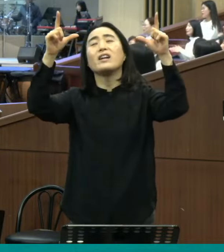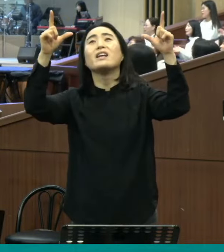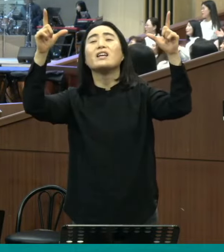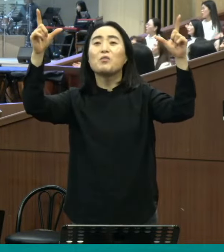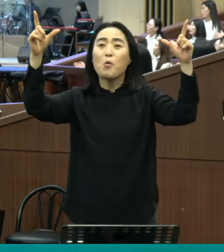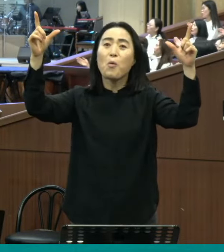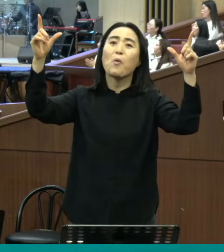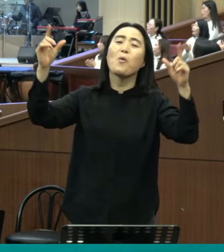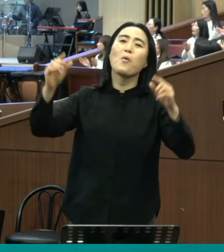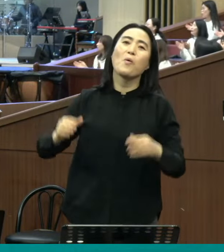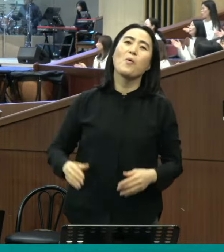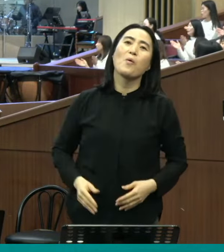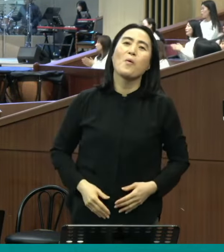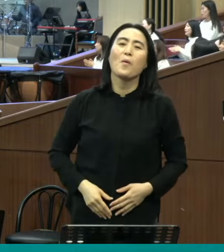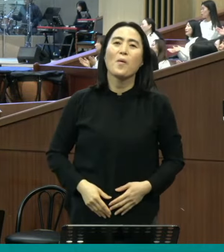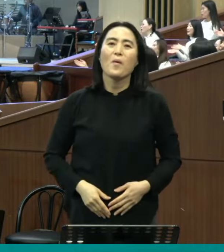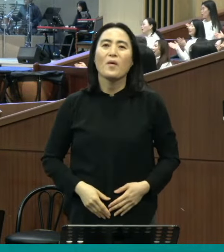열리고